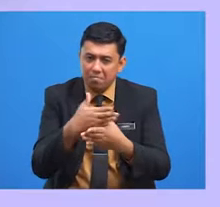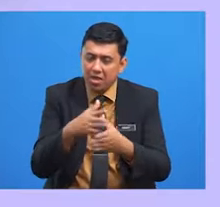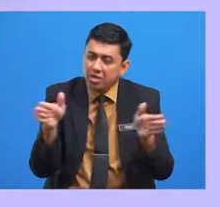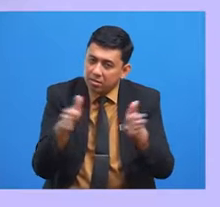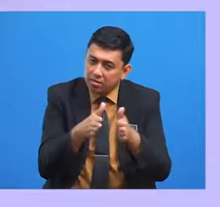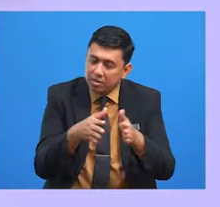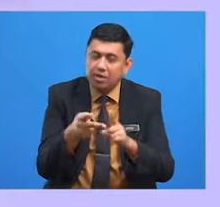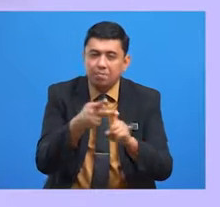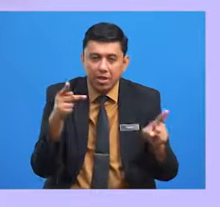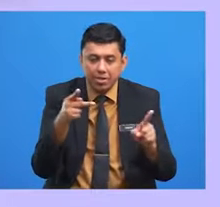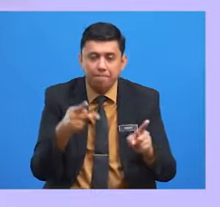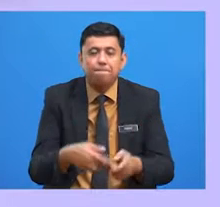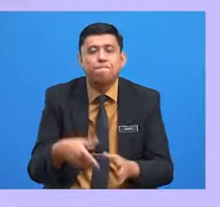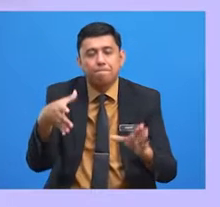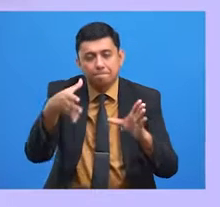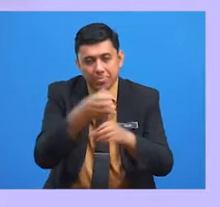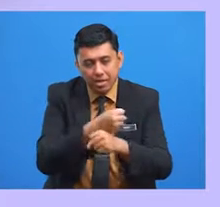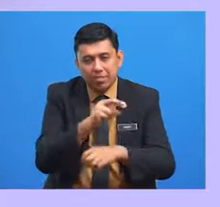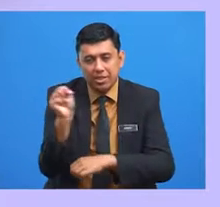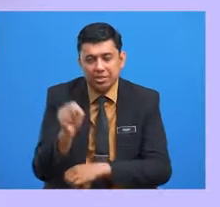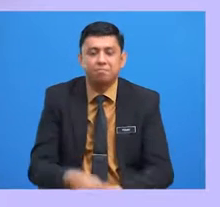kecil daripada pendapatan.